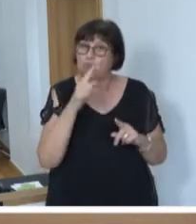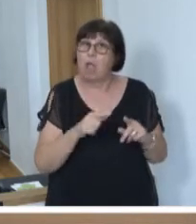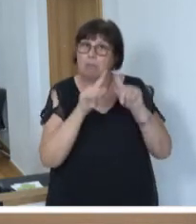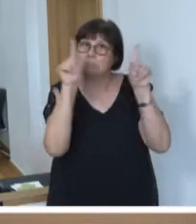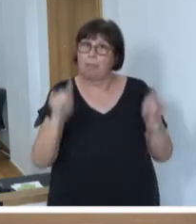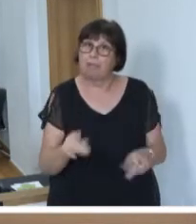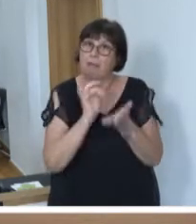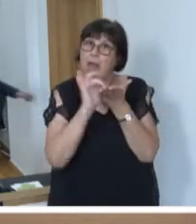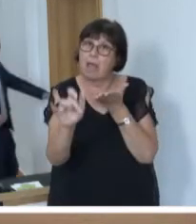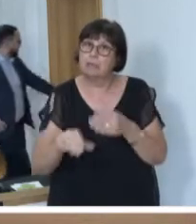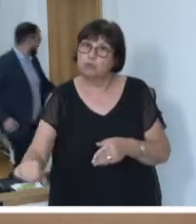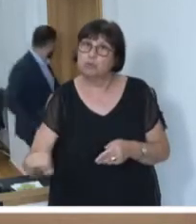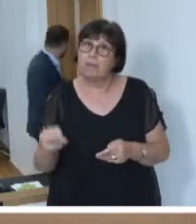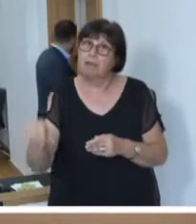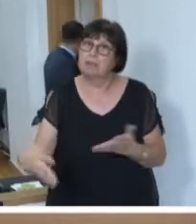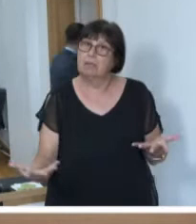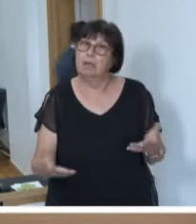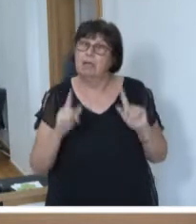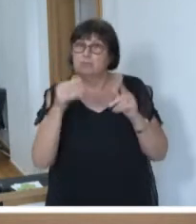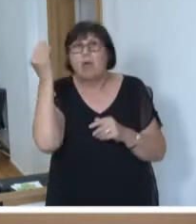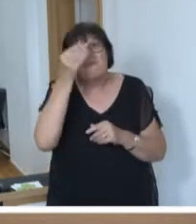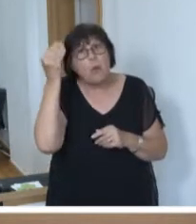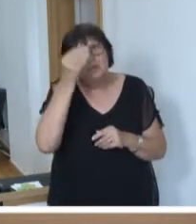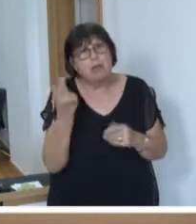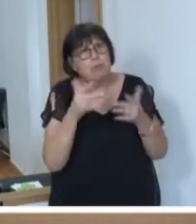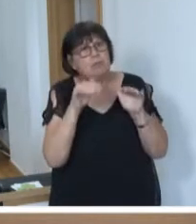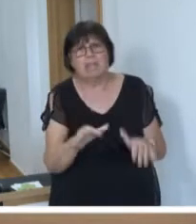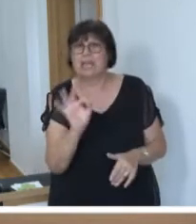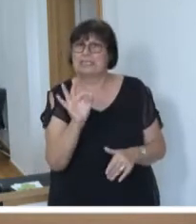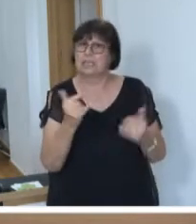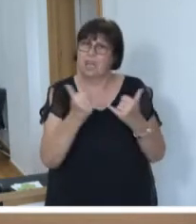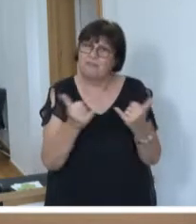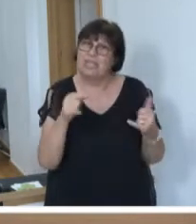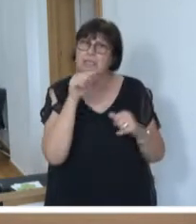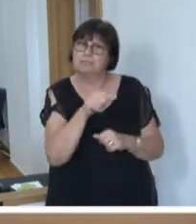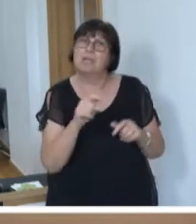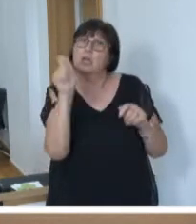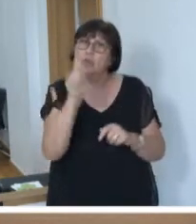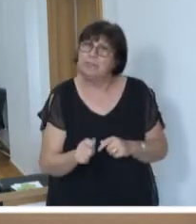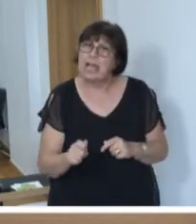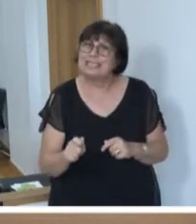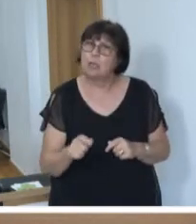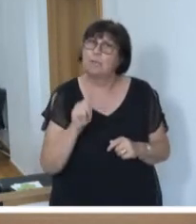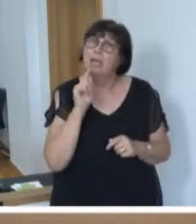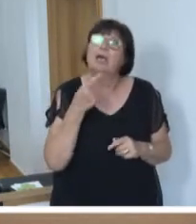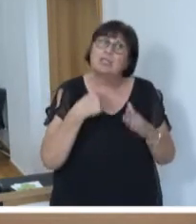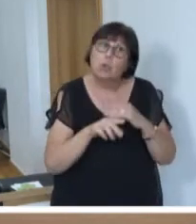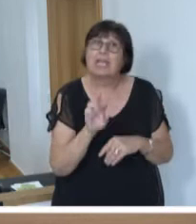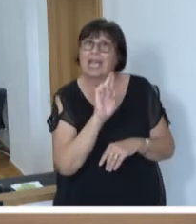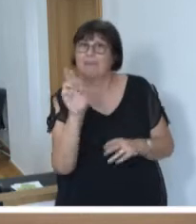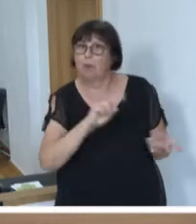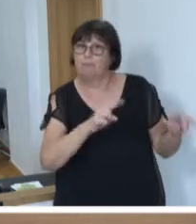hatten. Da muss es doch irgendeine Vorstellung davon gegeben haben, wie sich dieses Gymnasium durch diese Reform verändern